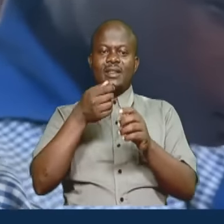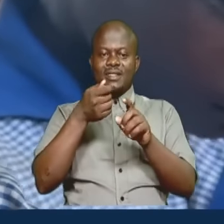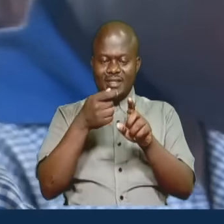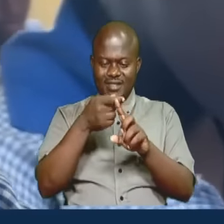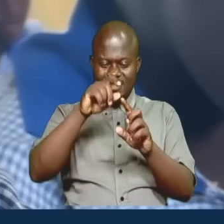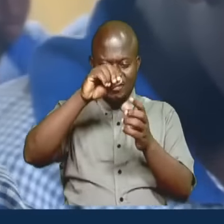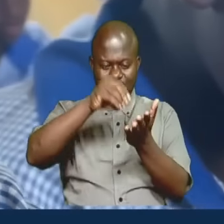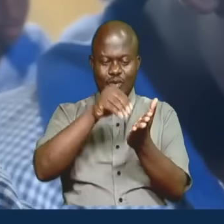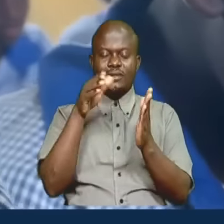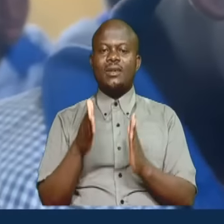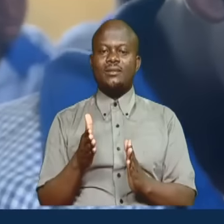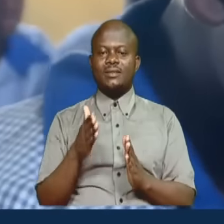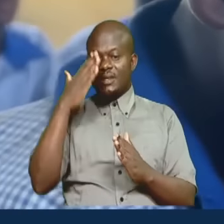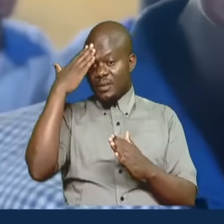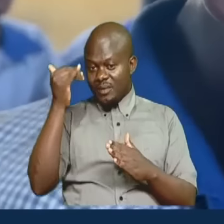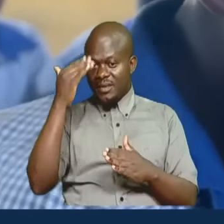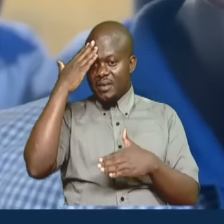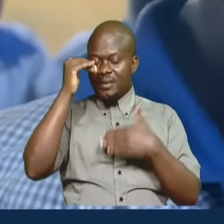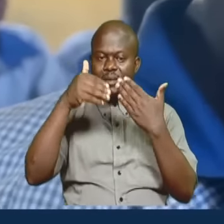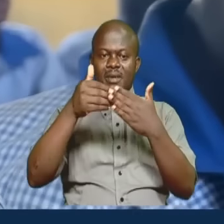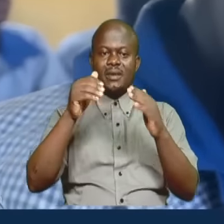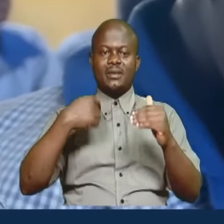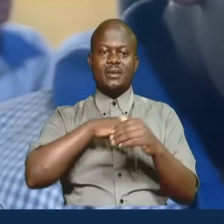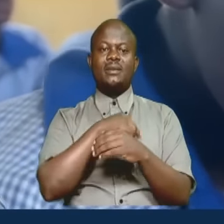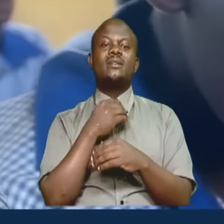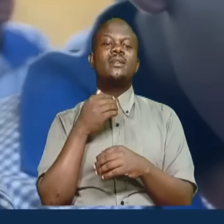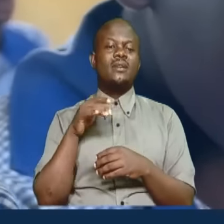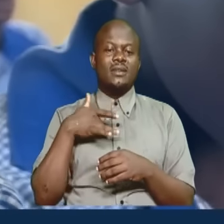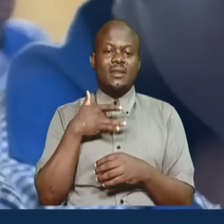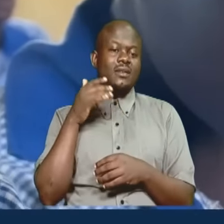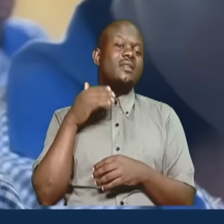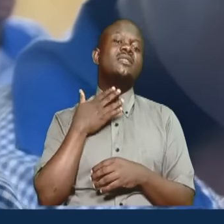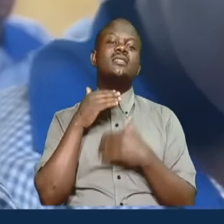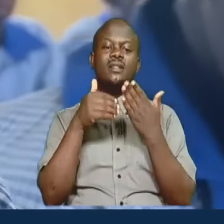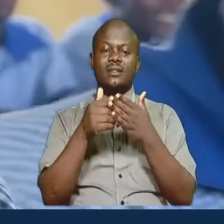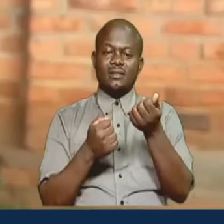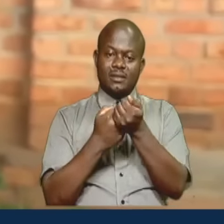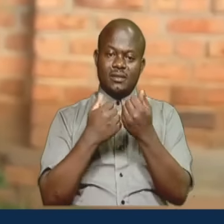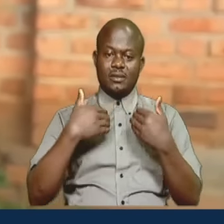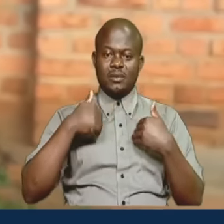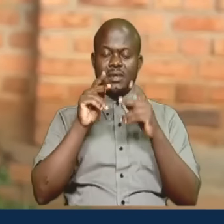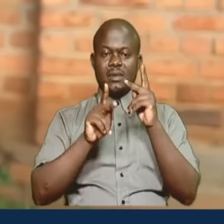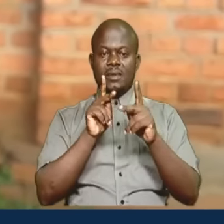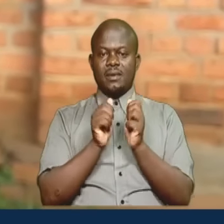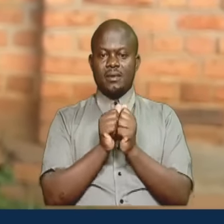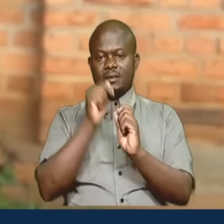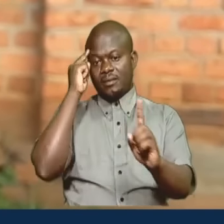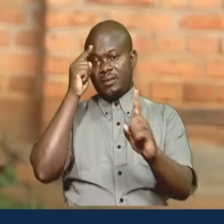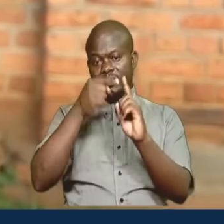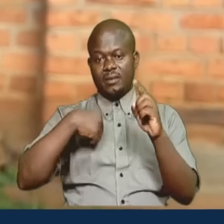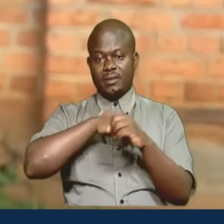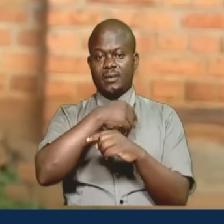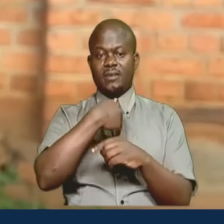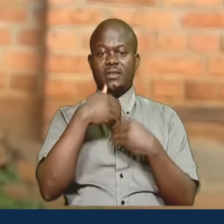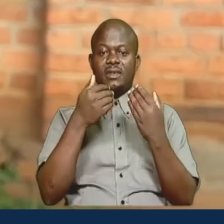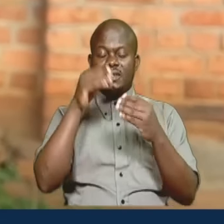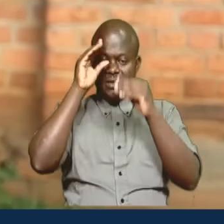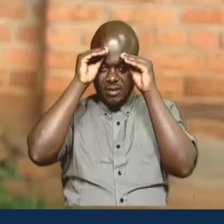Kubera iki? Kubera ko mba nshaka kumva natabara ubuzima bw'abantu. Intego njye mfite ni ukwiga